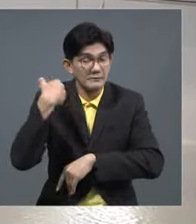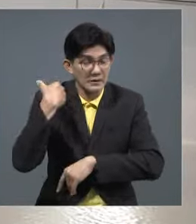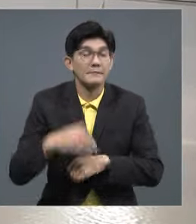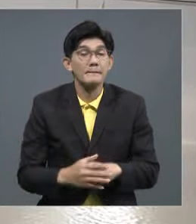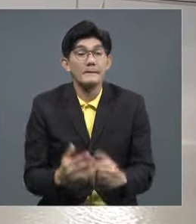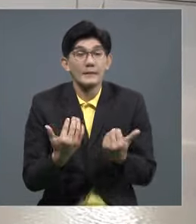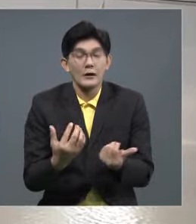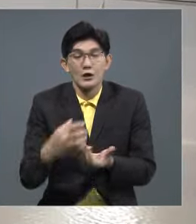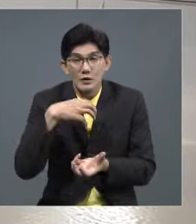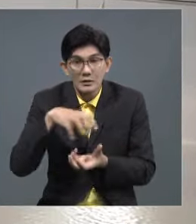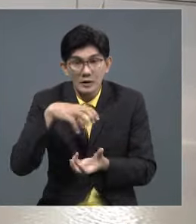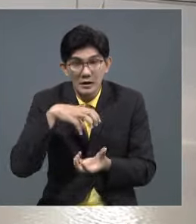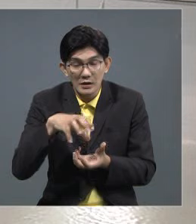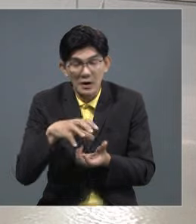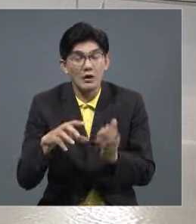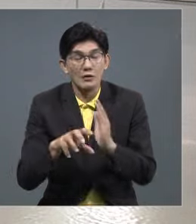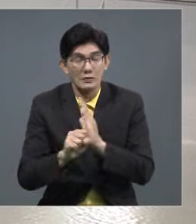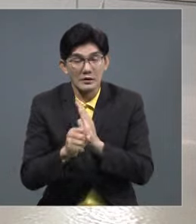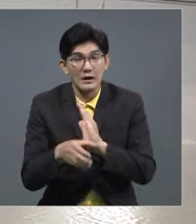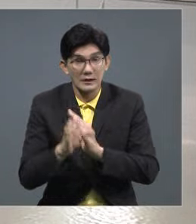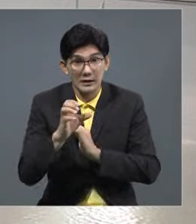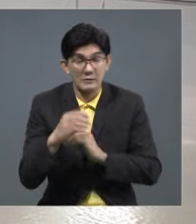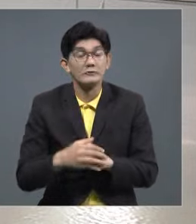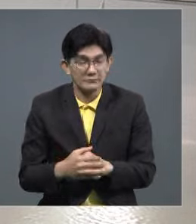าศนะคะที่ลานสยามมินจังหวัดสระแก้วค่ะ